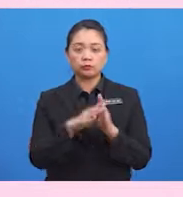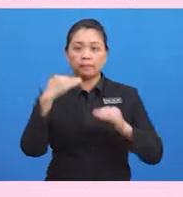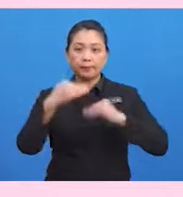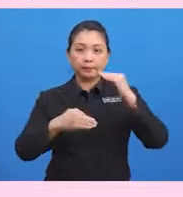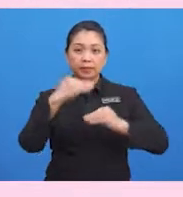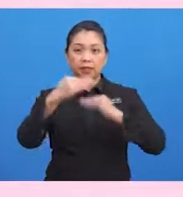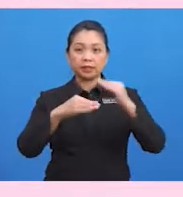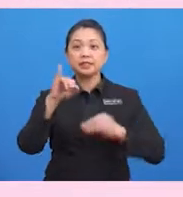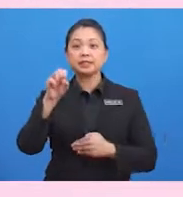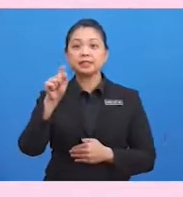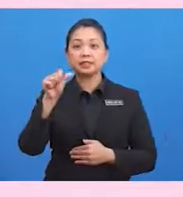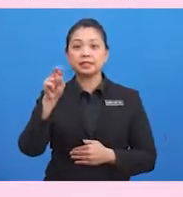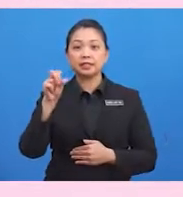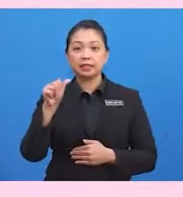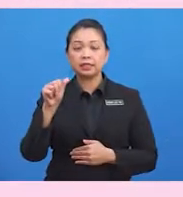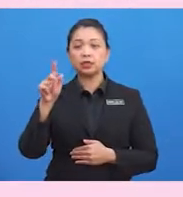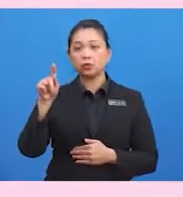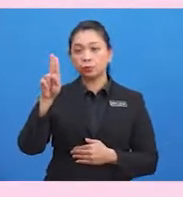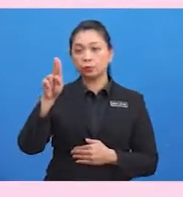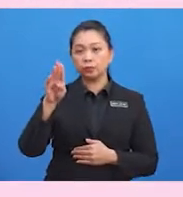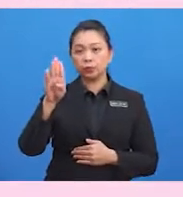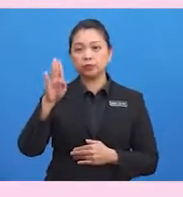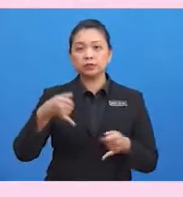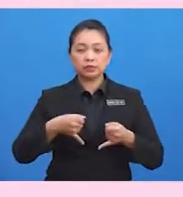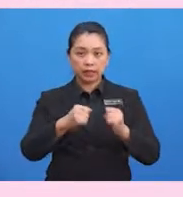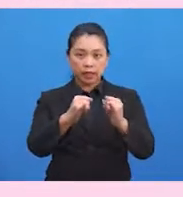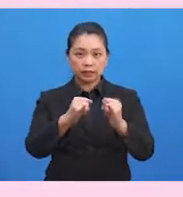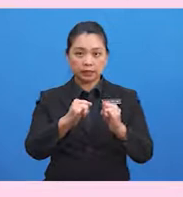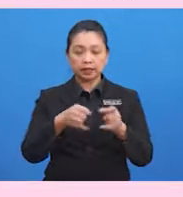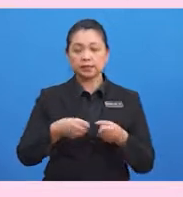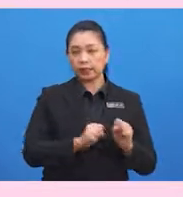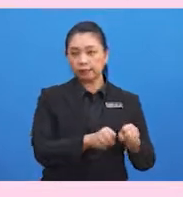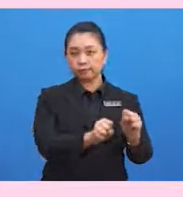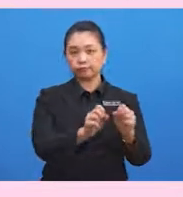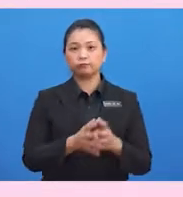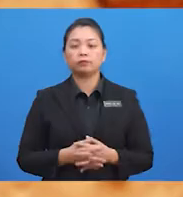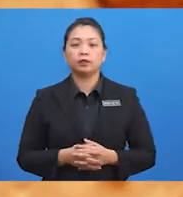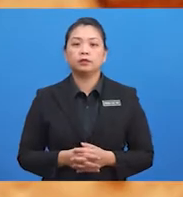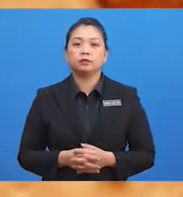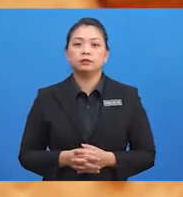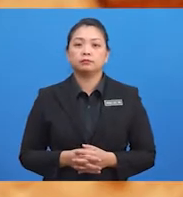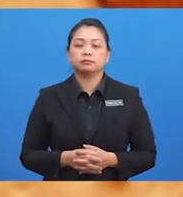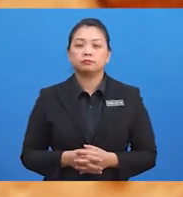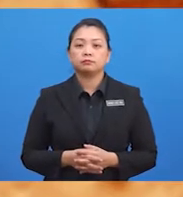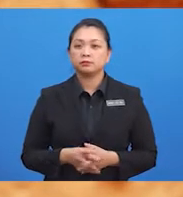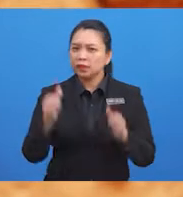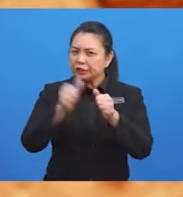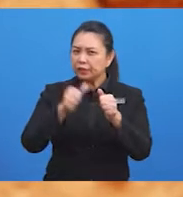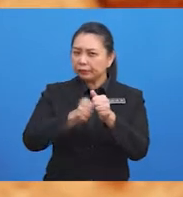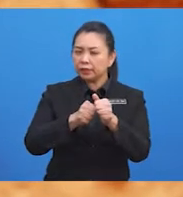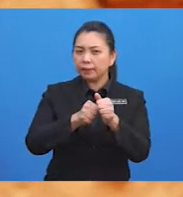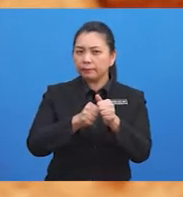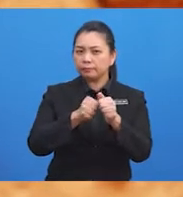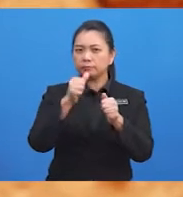kerah elah membina istana kubu jalan dan juga membina sarirane sejak pembesar di Melati